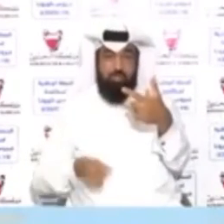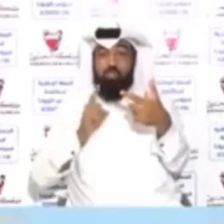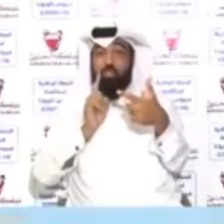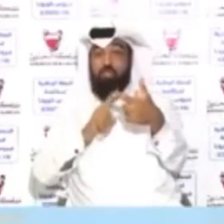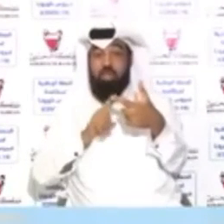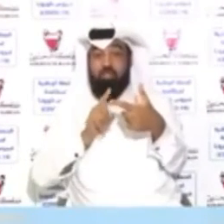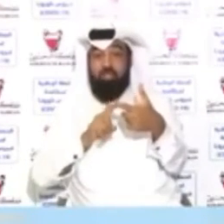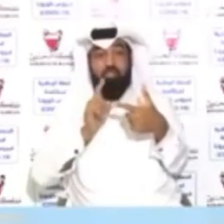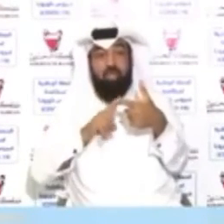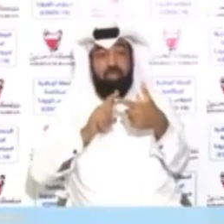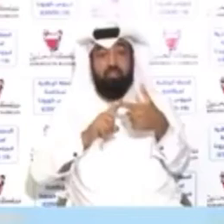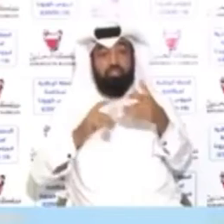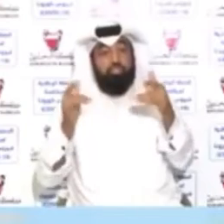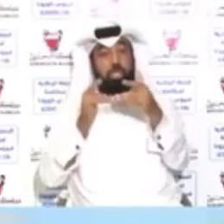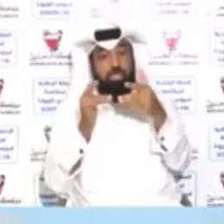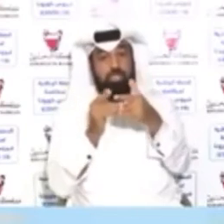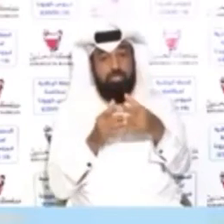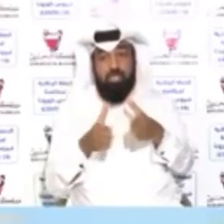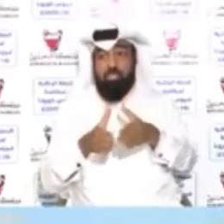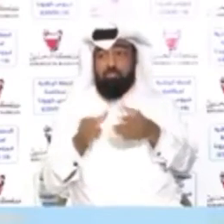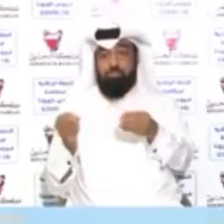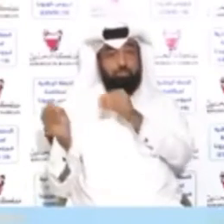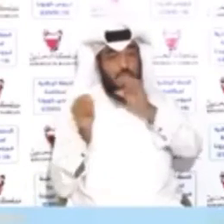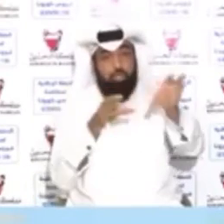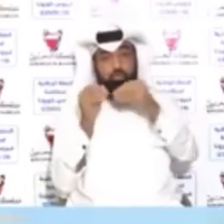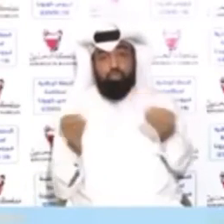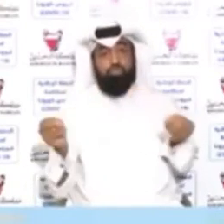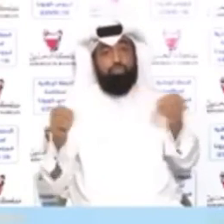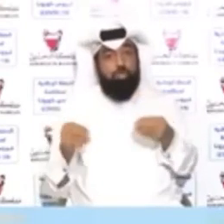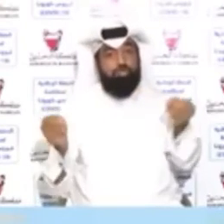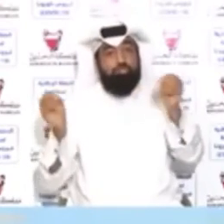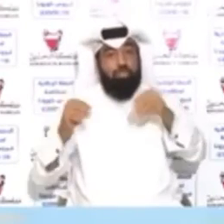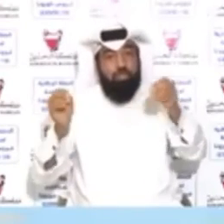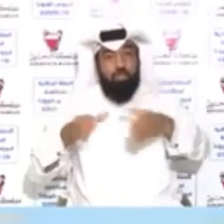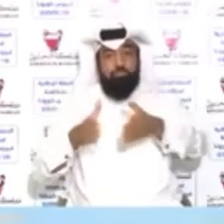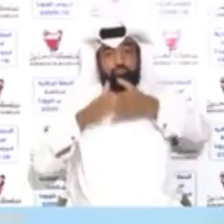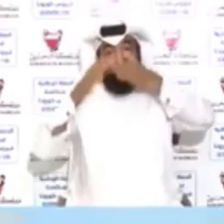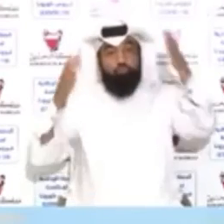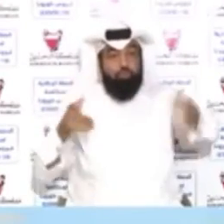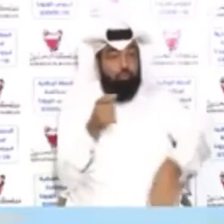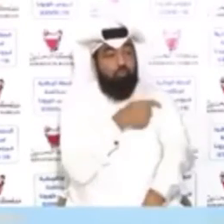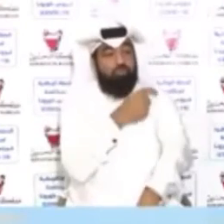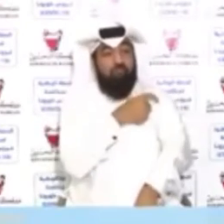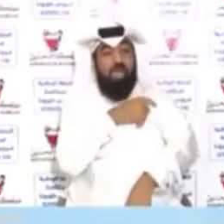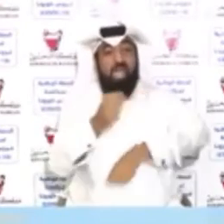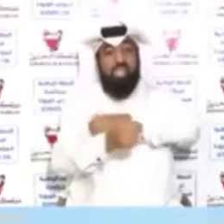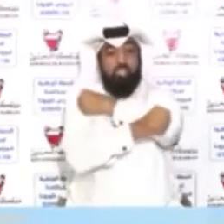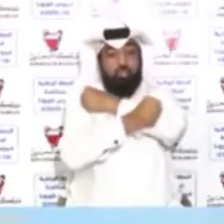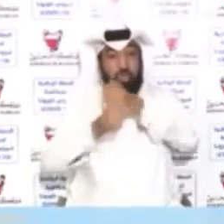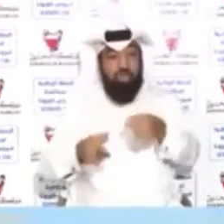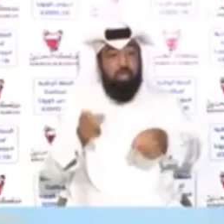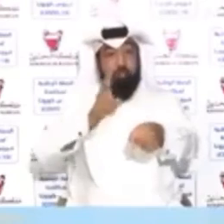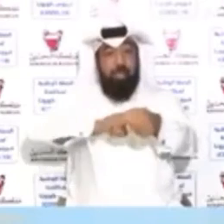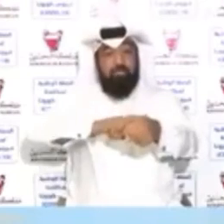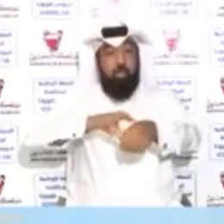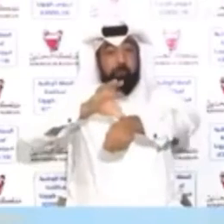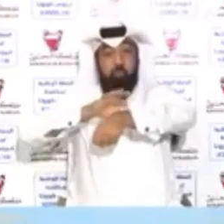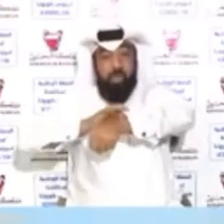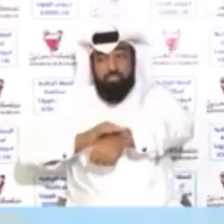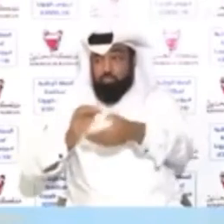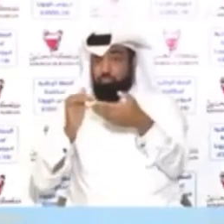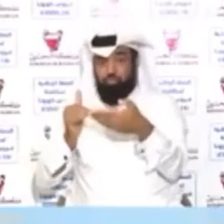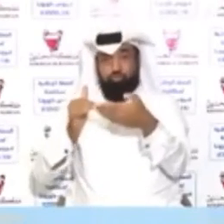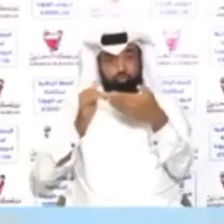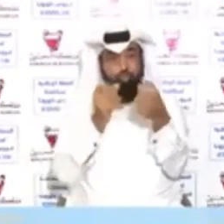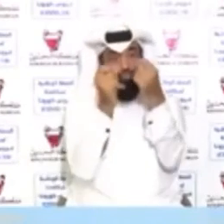زيادة الطاقة الاستيعابية سواء كان للعزل أو للحجر، وتوفير كل سبل العلاج والرعاية لجميع المصابين